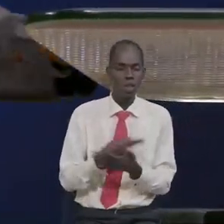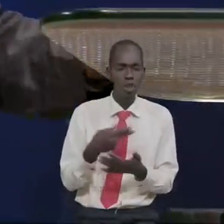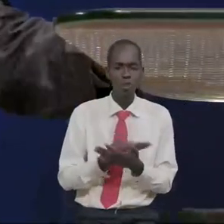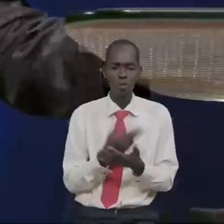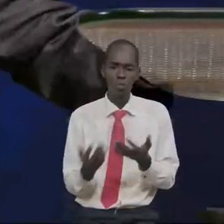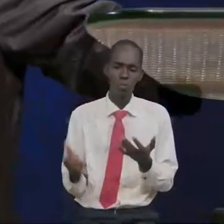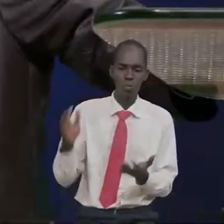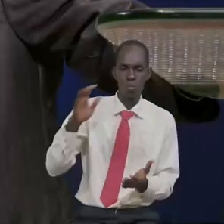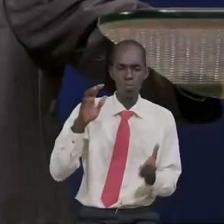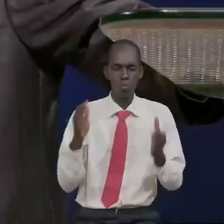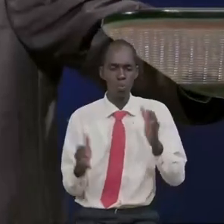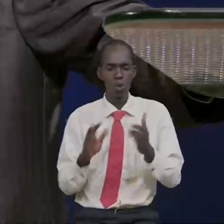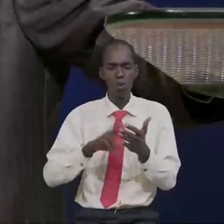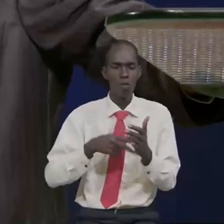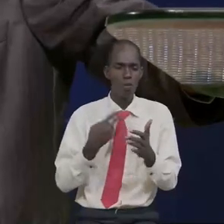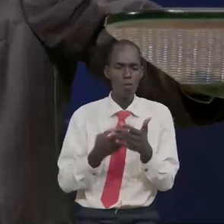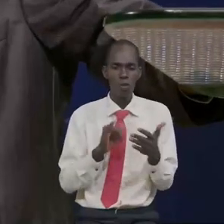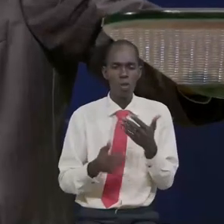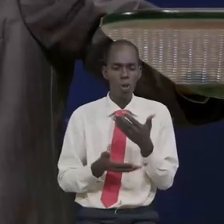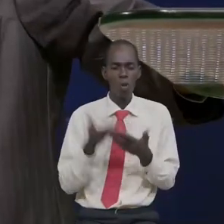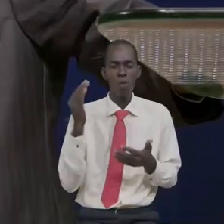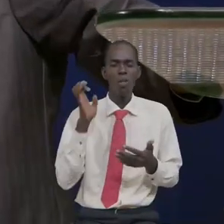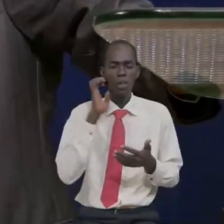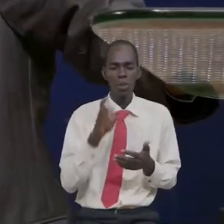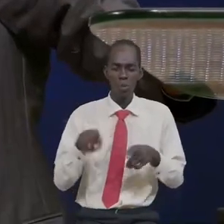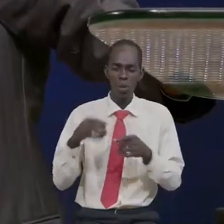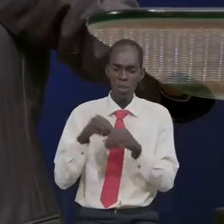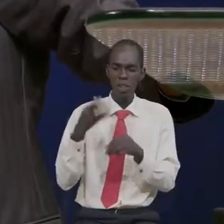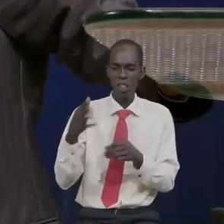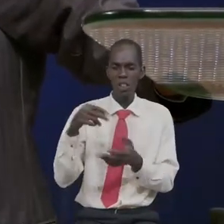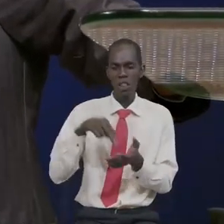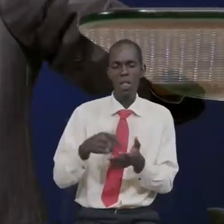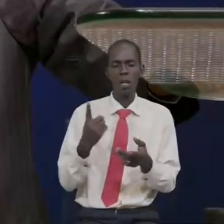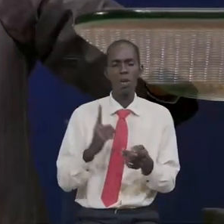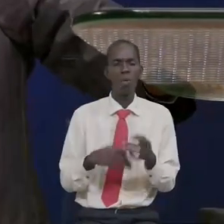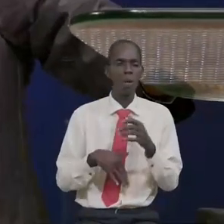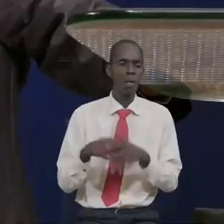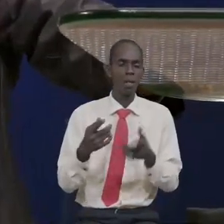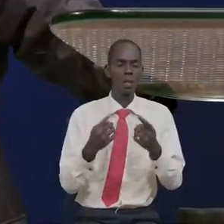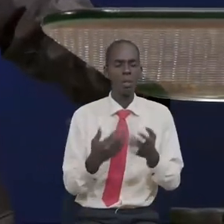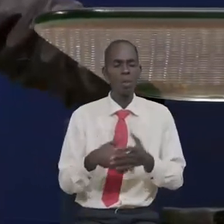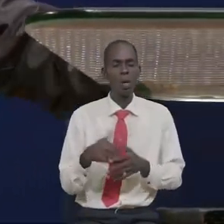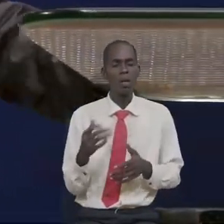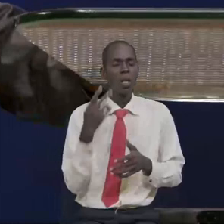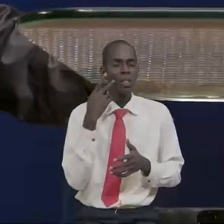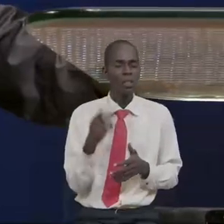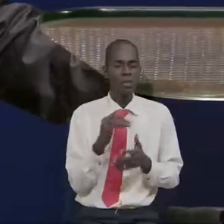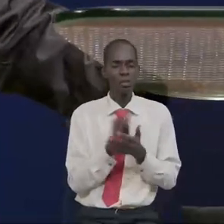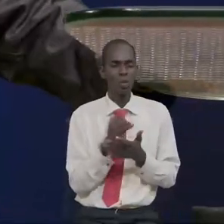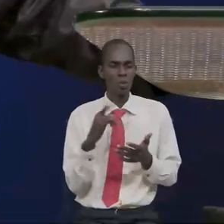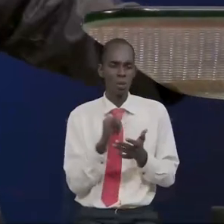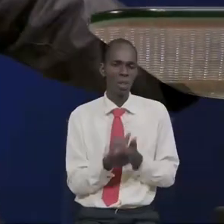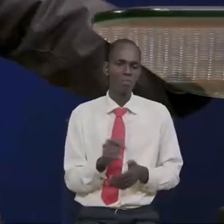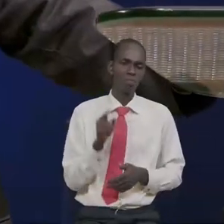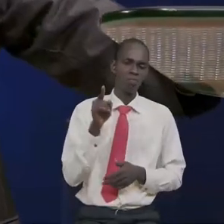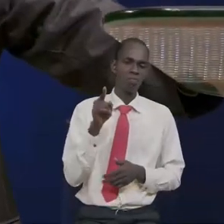il y a un complot pour tuer Paul, qui s'est appelé apôtre. Et il allait partout et il